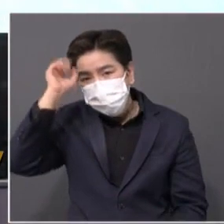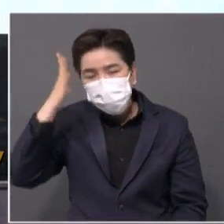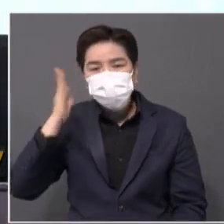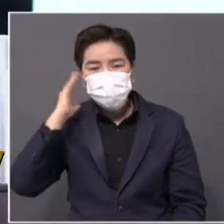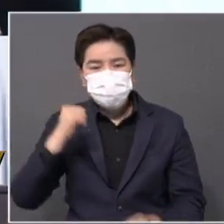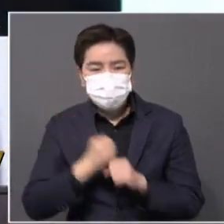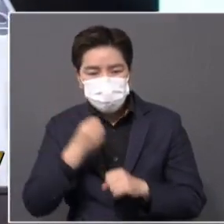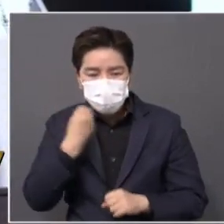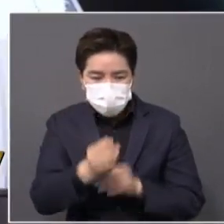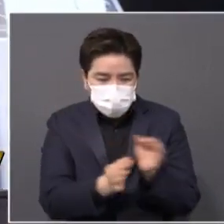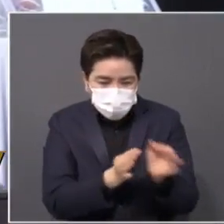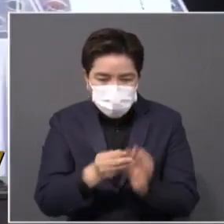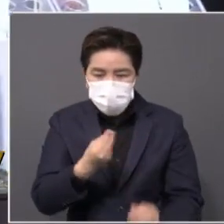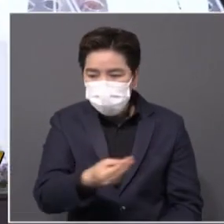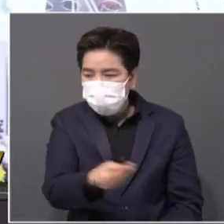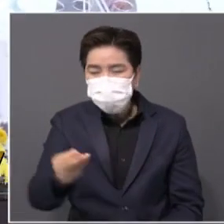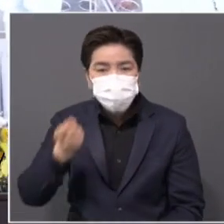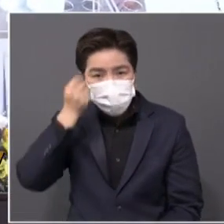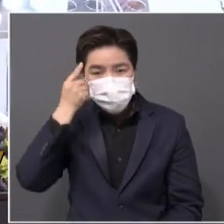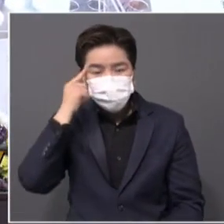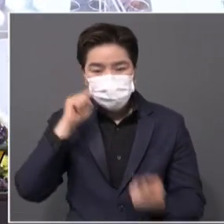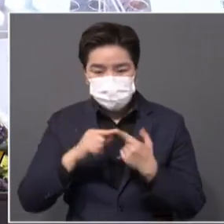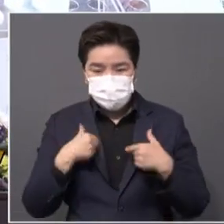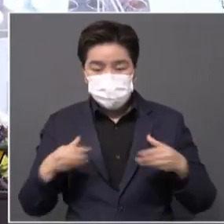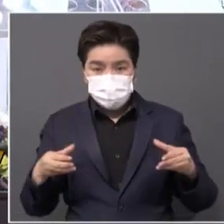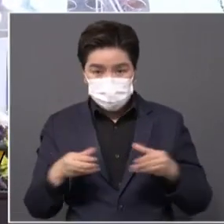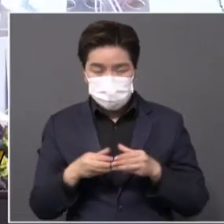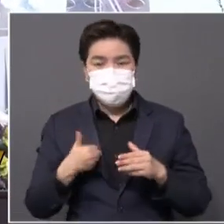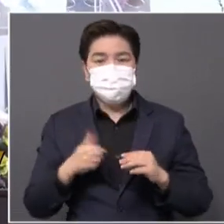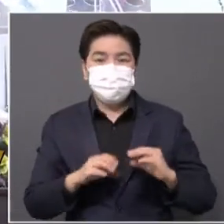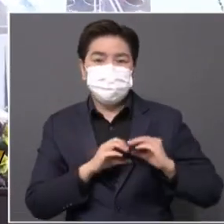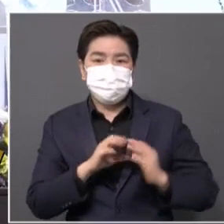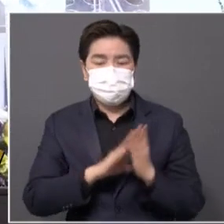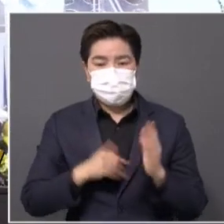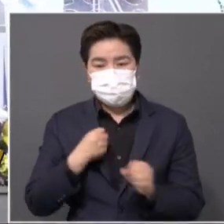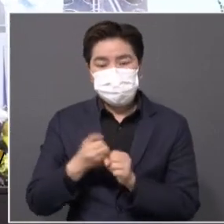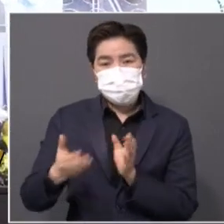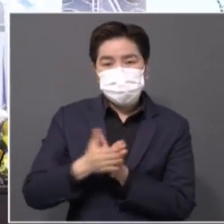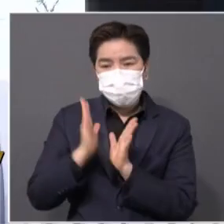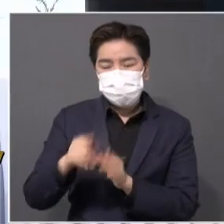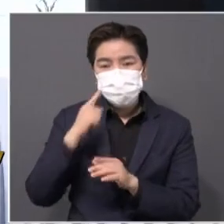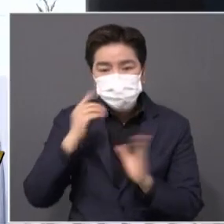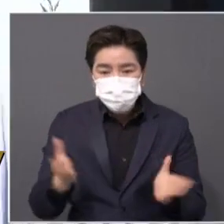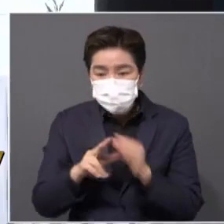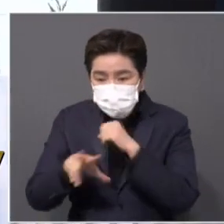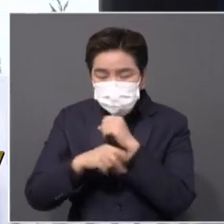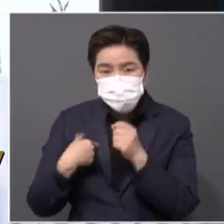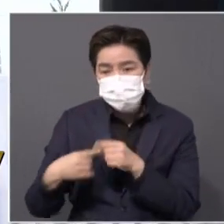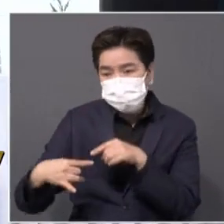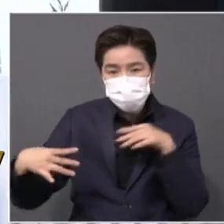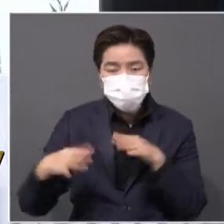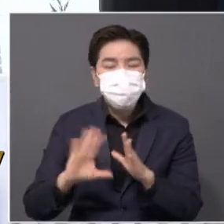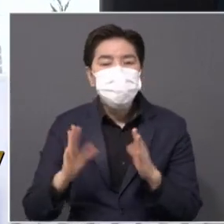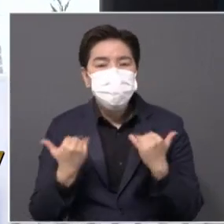ก็จะเดินหน้าสร้างความเข้าใจต่อไปและถามถึงจุดยืนของพรรคภูมิใจไทยจะไม่ร่วมทำงานกับพรรคที่ไม่สนับสนุนกัญชาหรือไม่